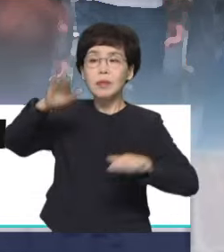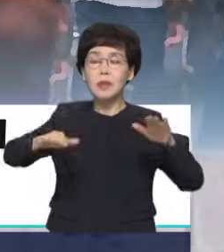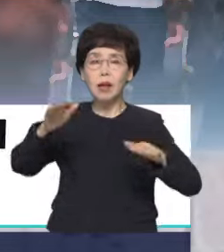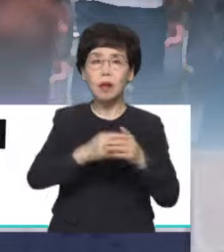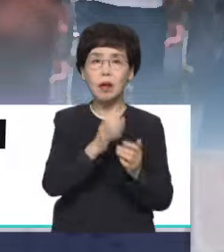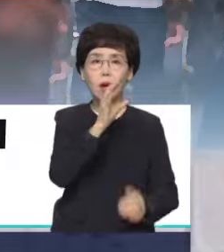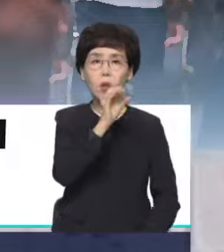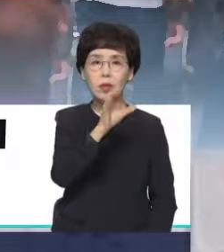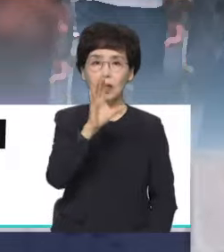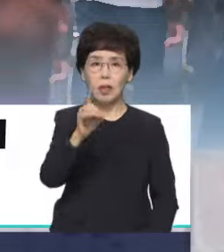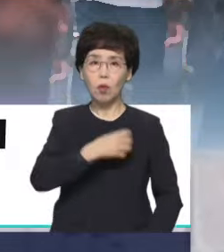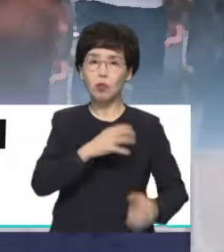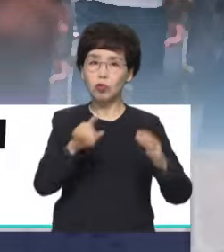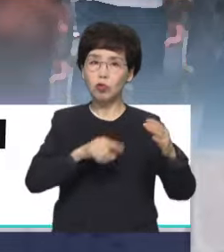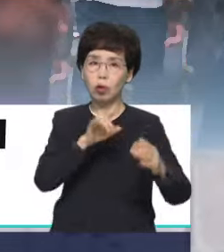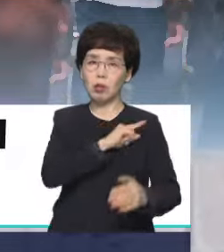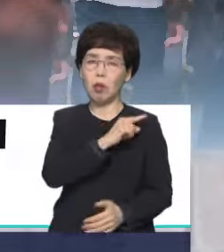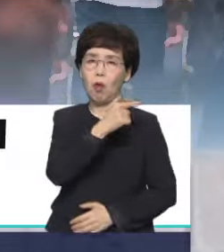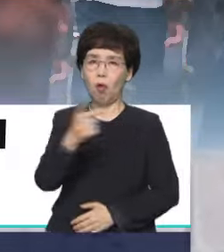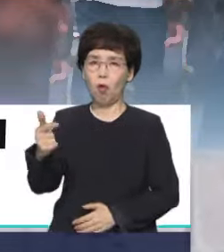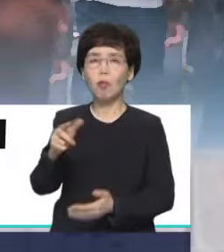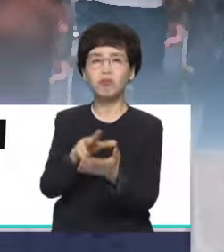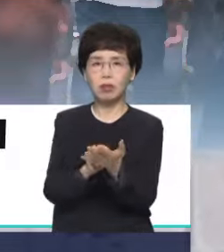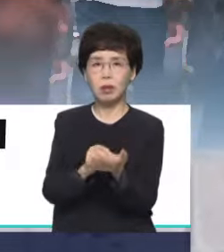문제점으로 꼽혔습니다 손승욱